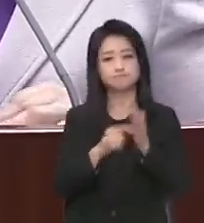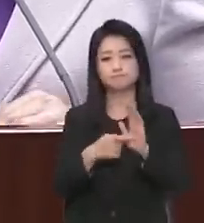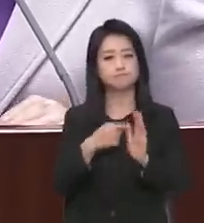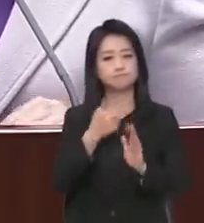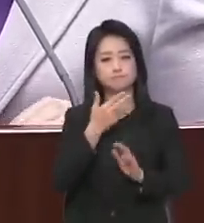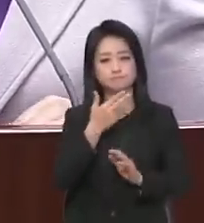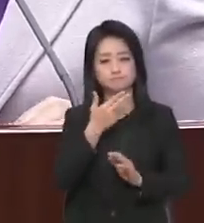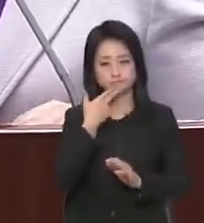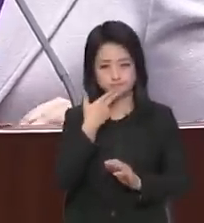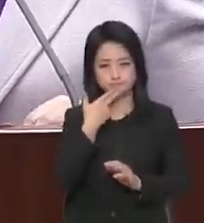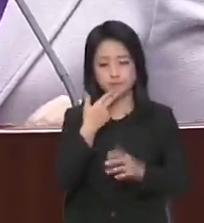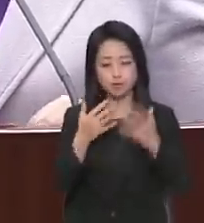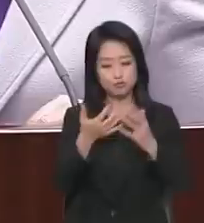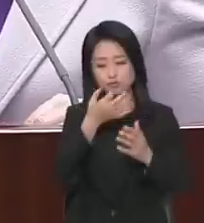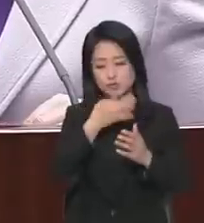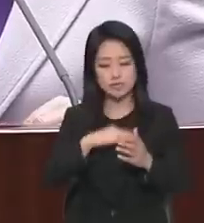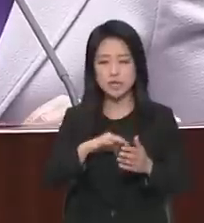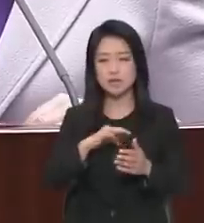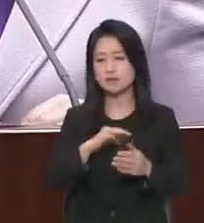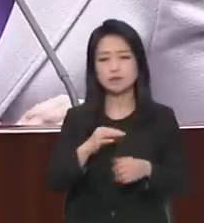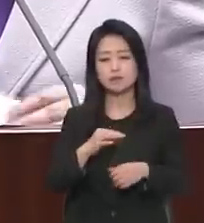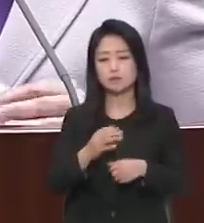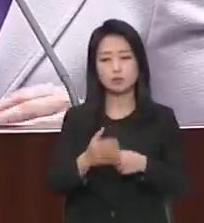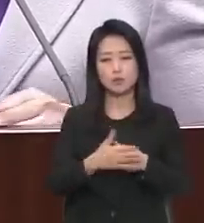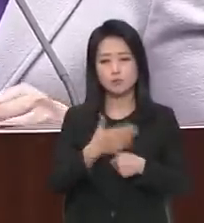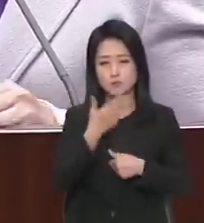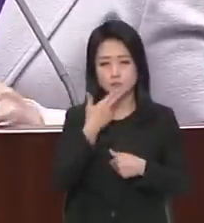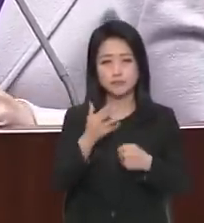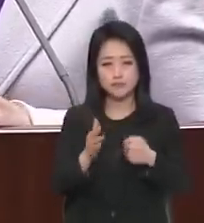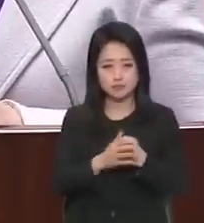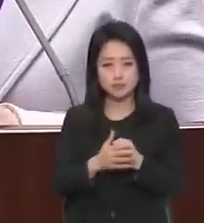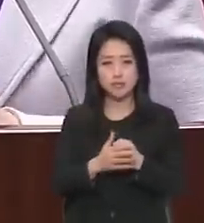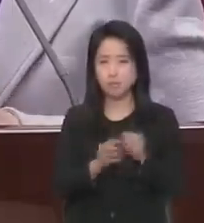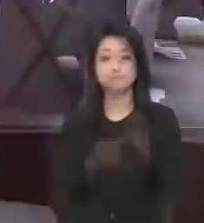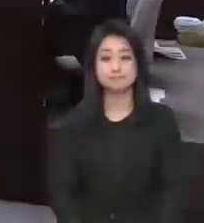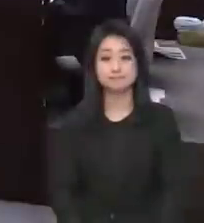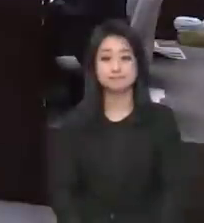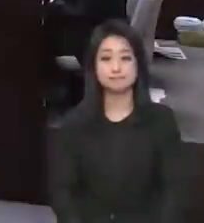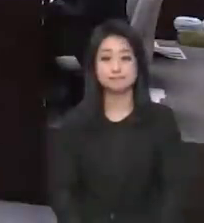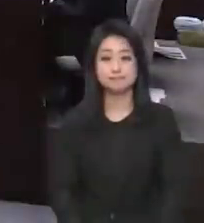하는 것은 국익에 합치하지 않기 때문에 그럴 생각이 전혀 없습니다. 네.